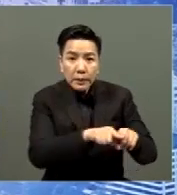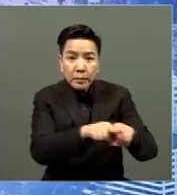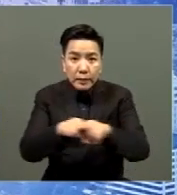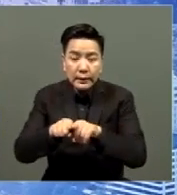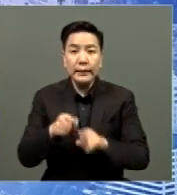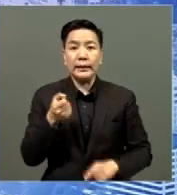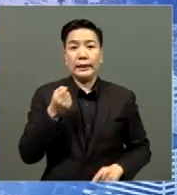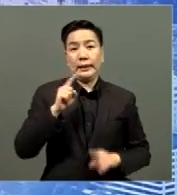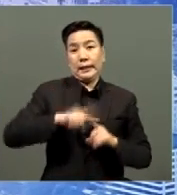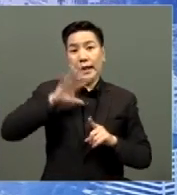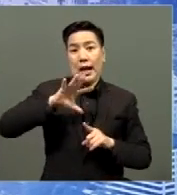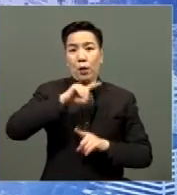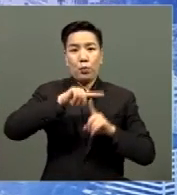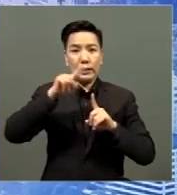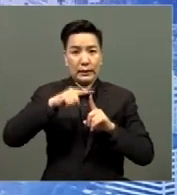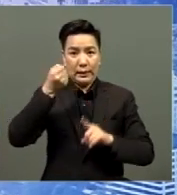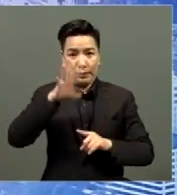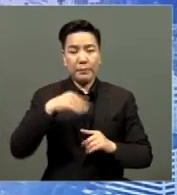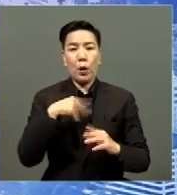พฤษภาคมจะมีการซักซ้อมความเข้าใจนะครับแล้ววันที่14